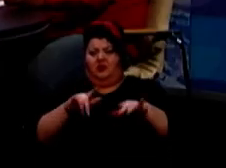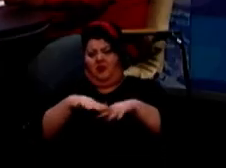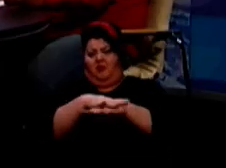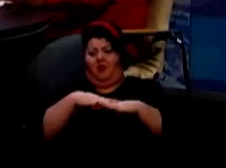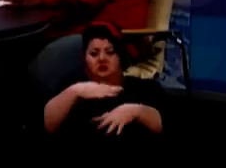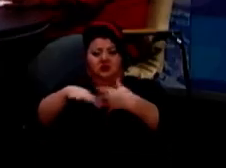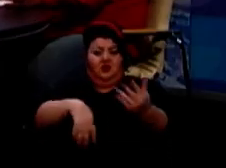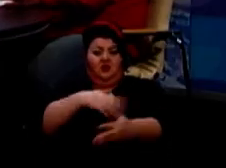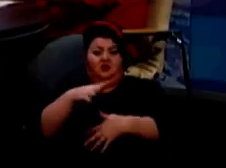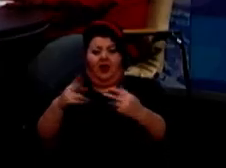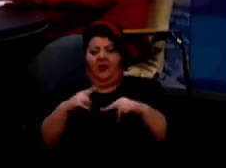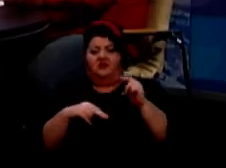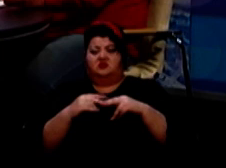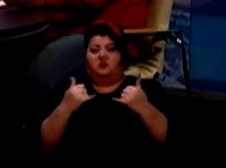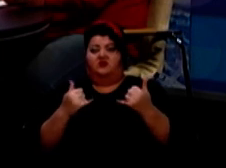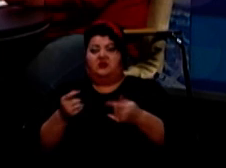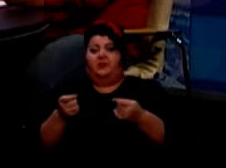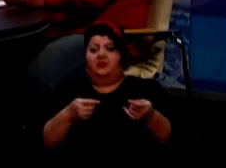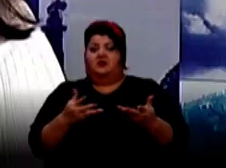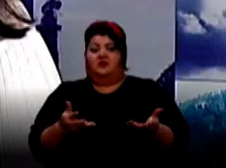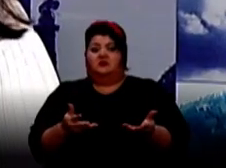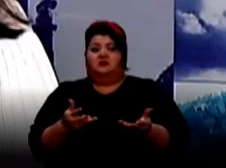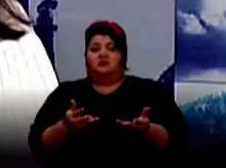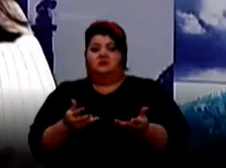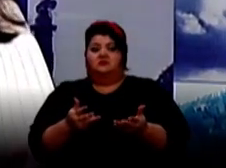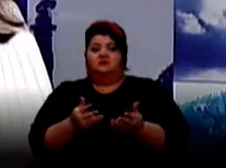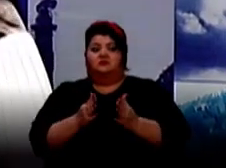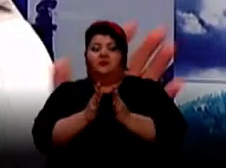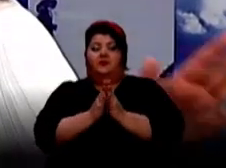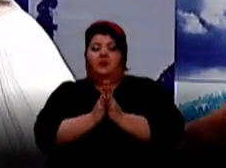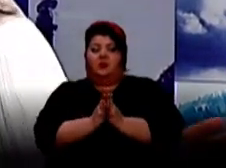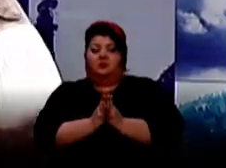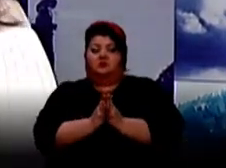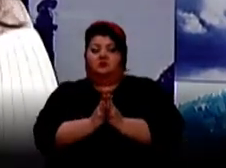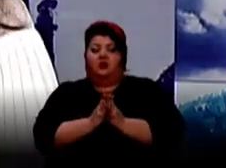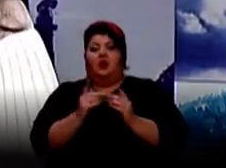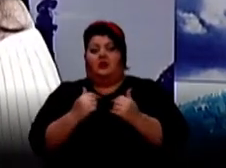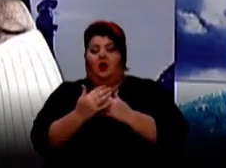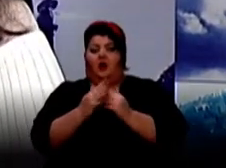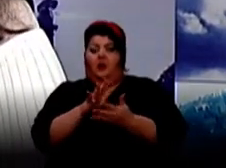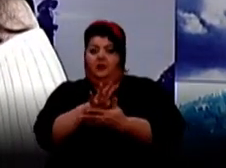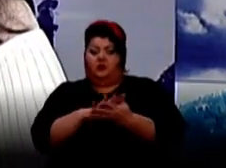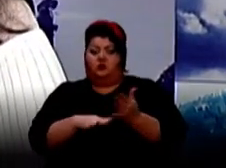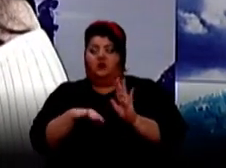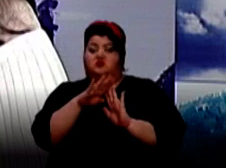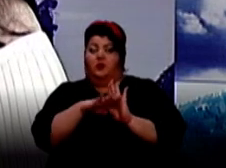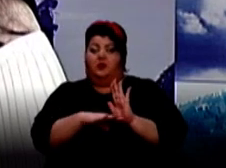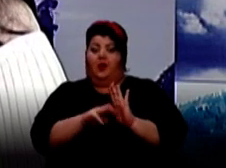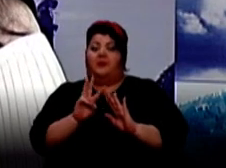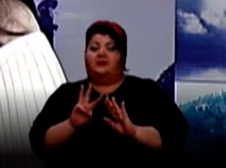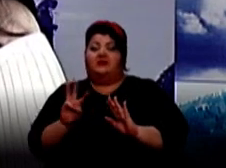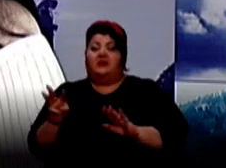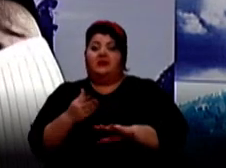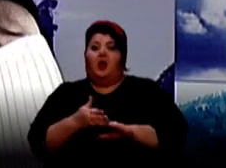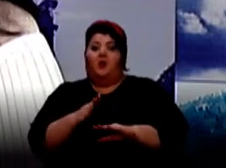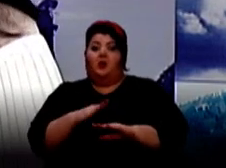який влаштовують зараз. Ми не можемо одного ображати. Я продовжу програму. На сайті Полтавської міської ради